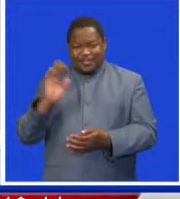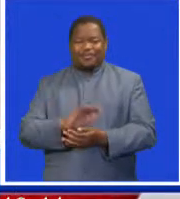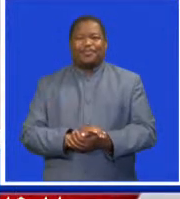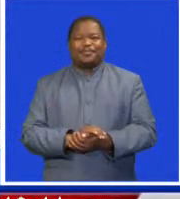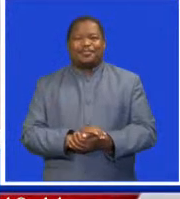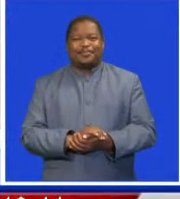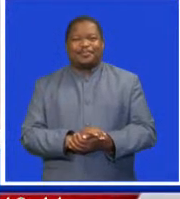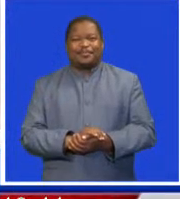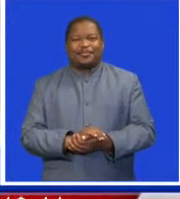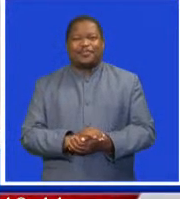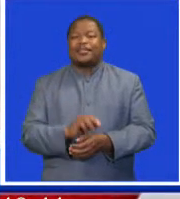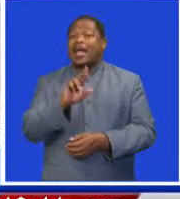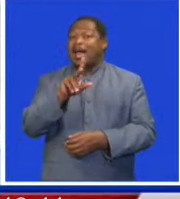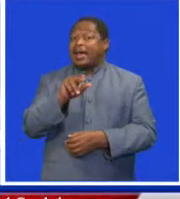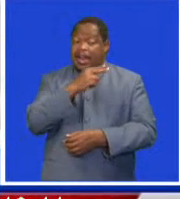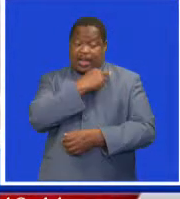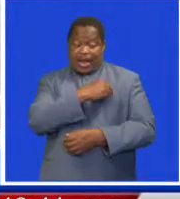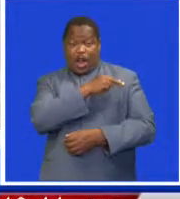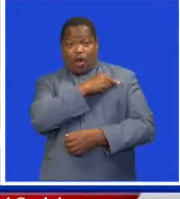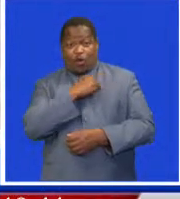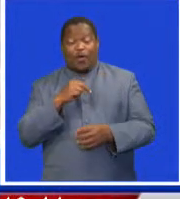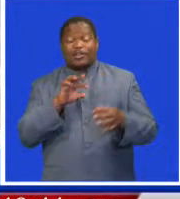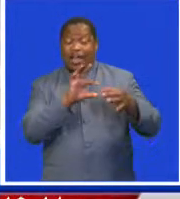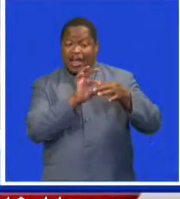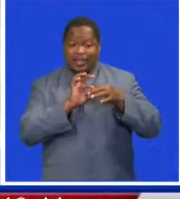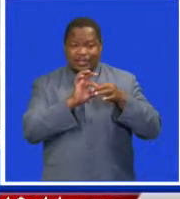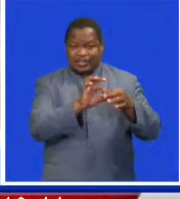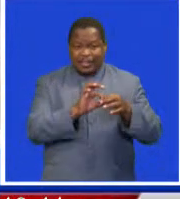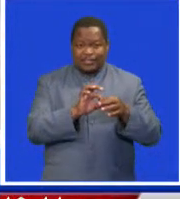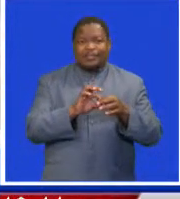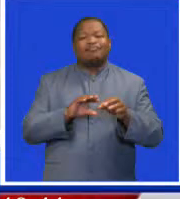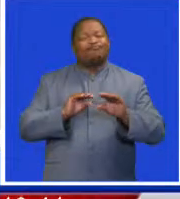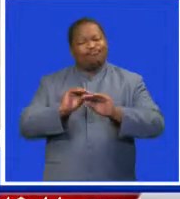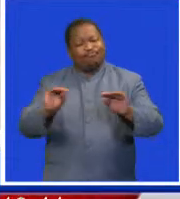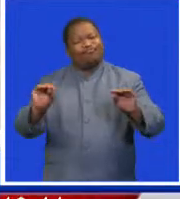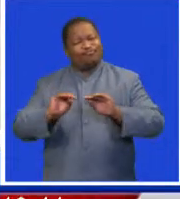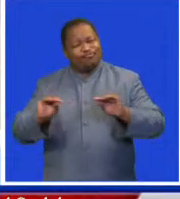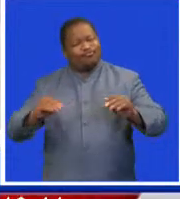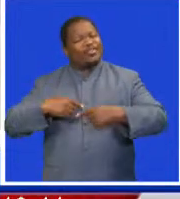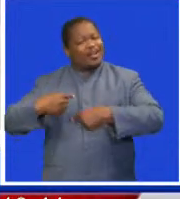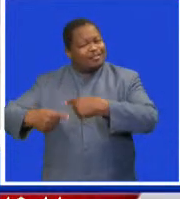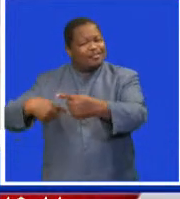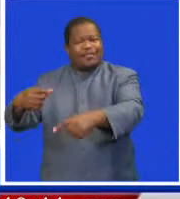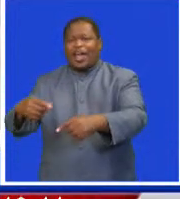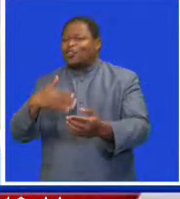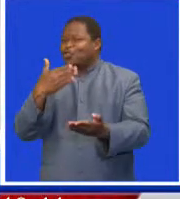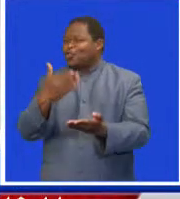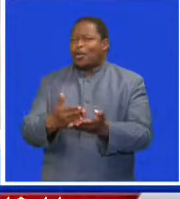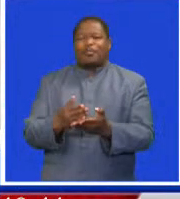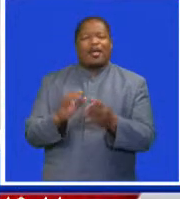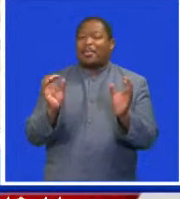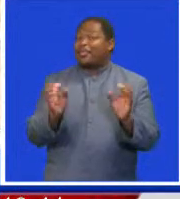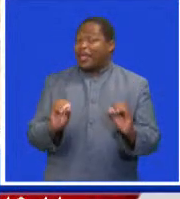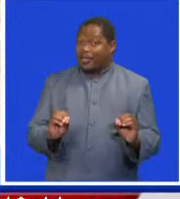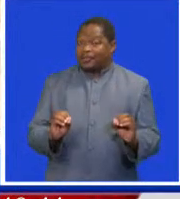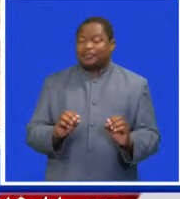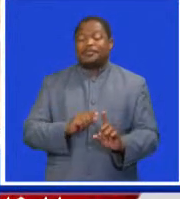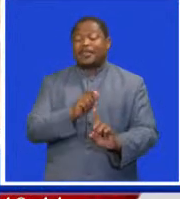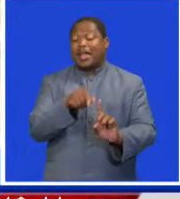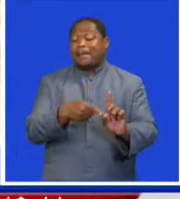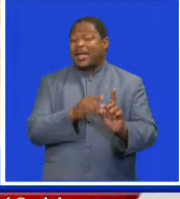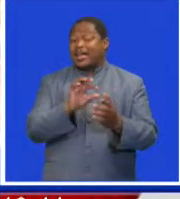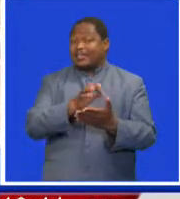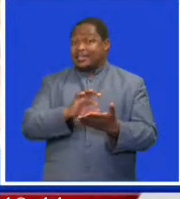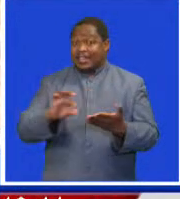sive kabantu ngemkhuhlane iCOVID-19 Mapalane jikelele kuleli bandla Danger Nhlabathi uthi umsebenzi wekufundisa